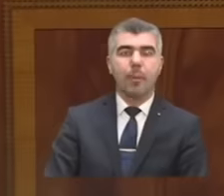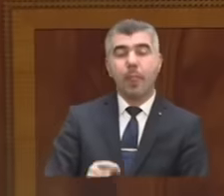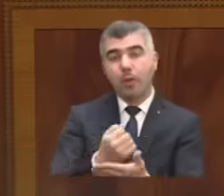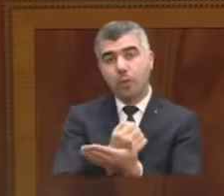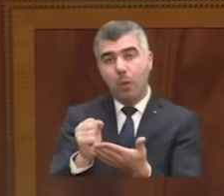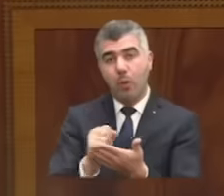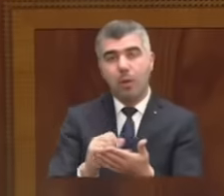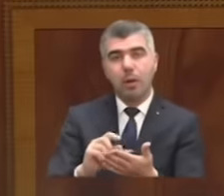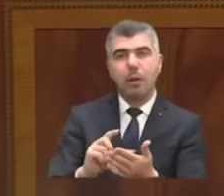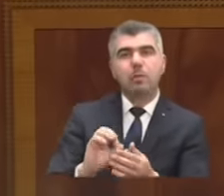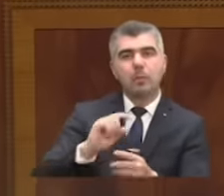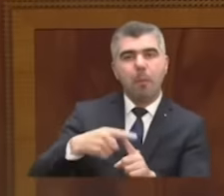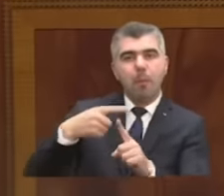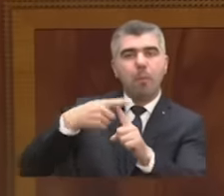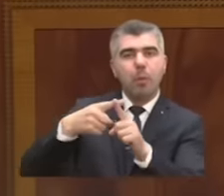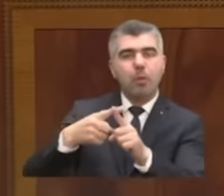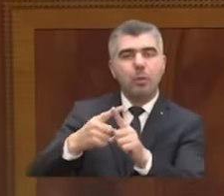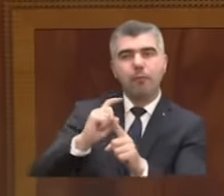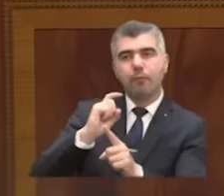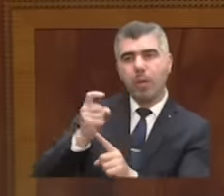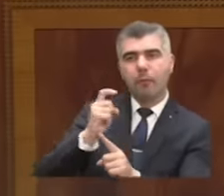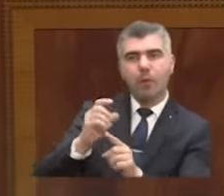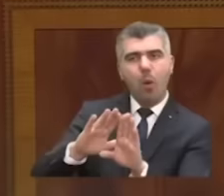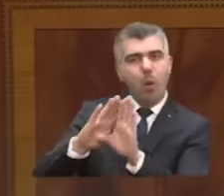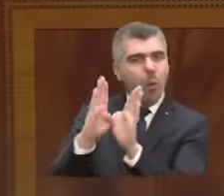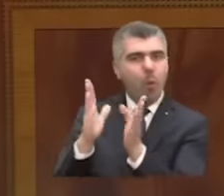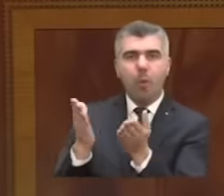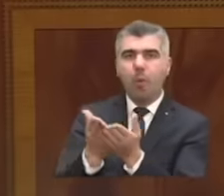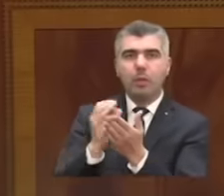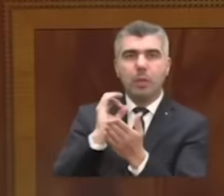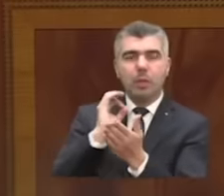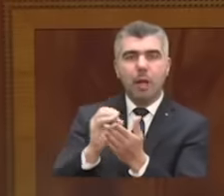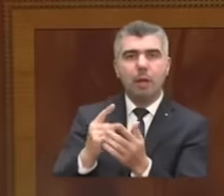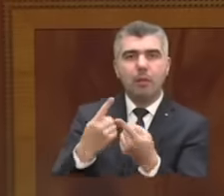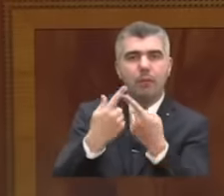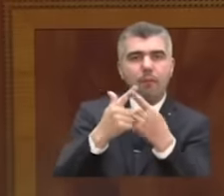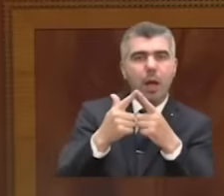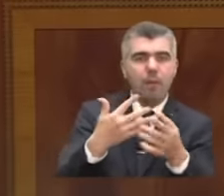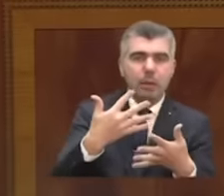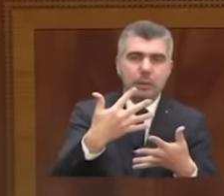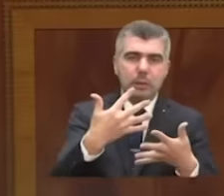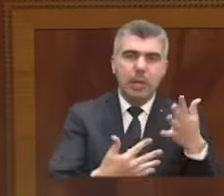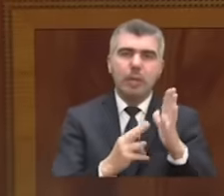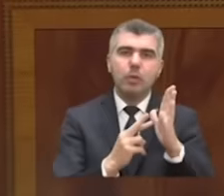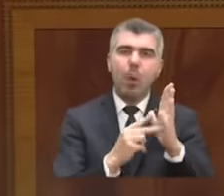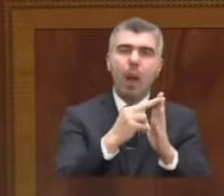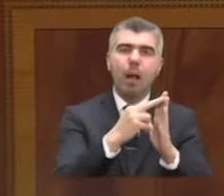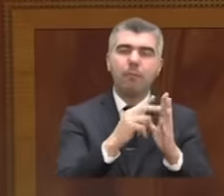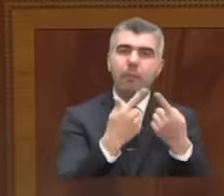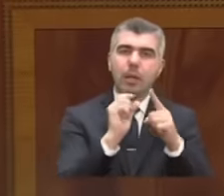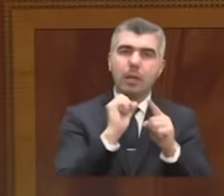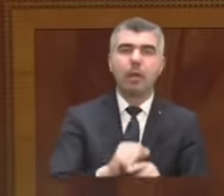العمومية. رابعا، إقرار زيادة عامة في أجور كافة نساء ورجال التعليم